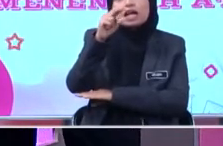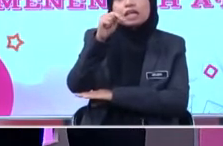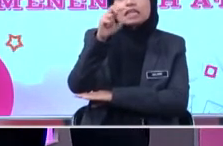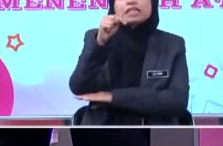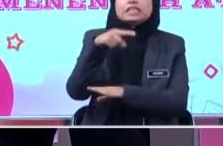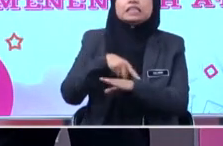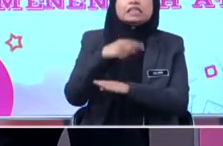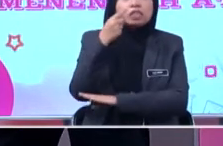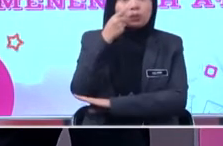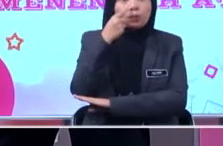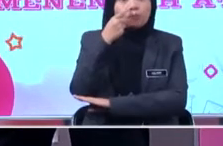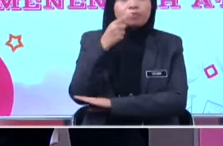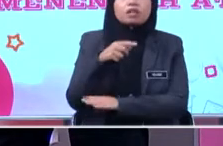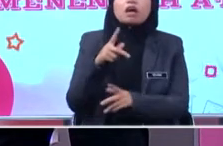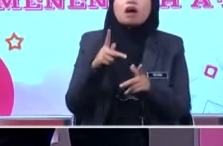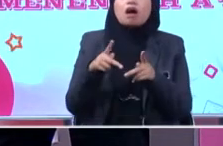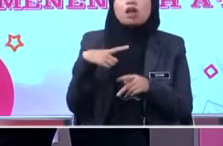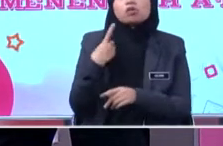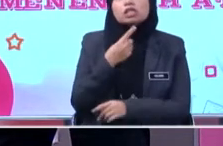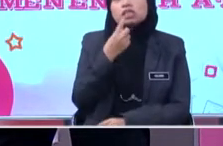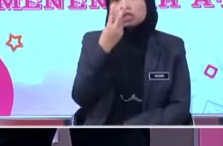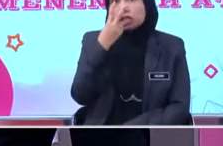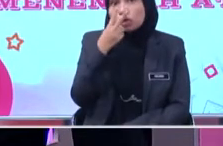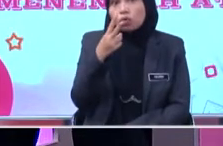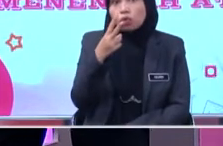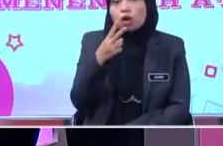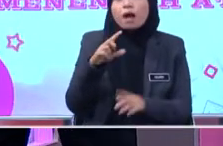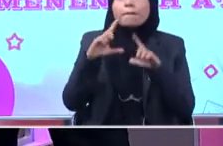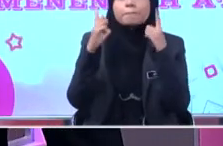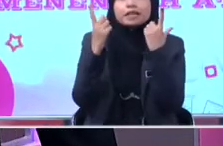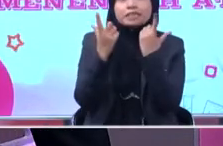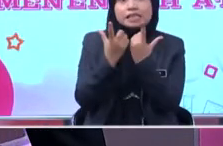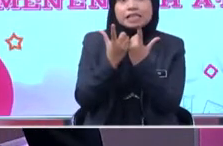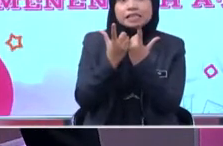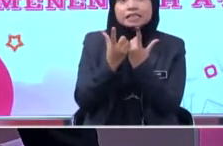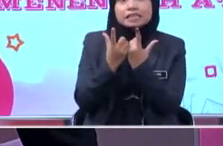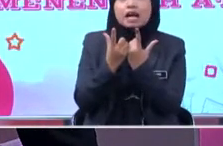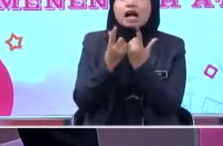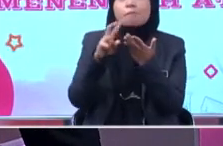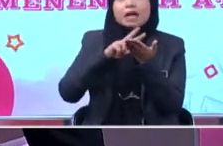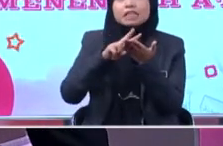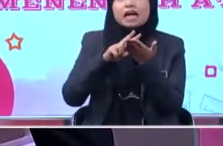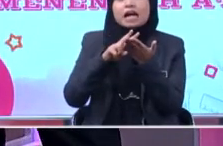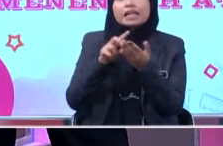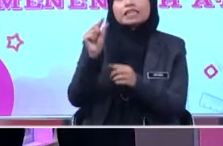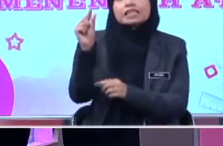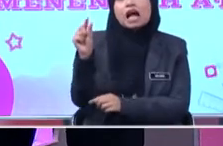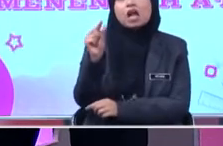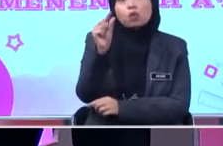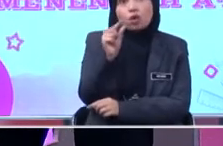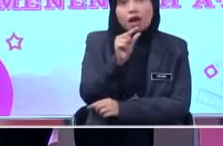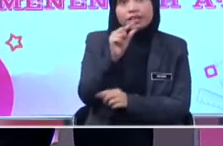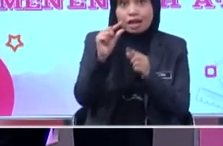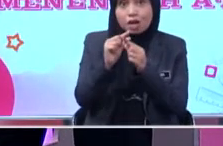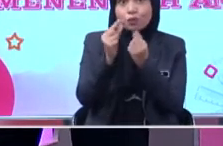Asal itu kalau kita lihat kalau kita lihat Ahmad listello Alquran kekuasaan ataupun antara Bang